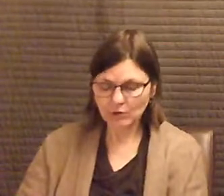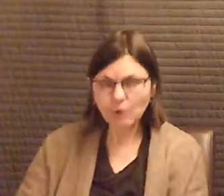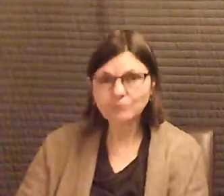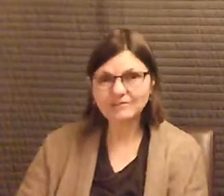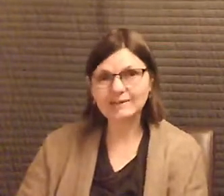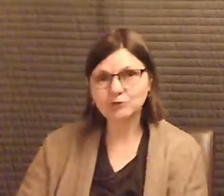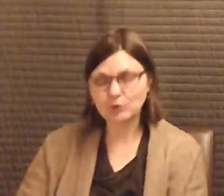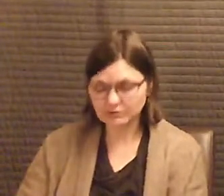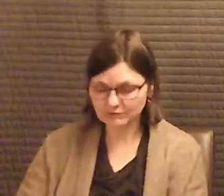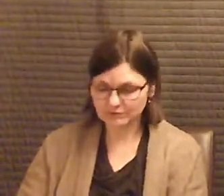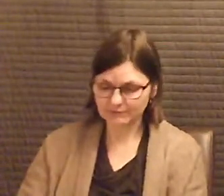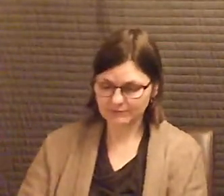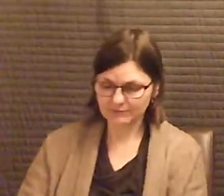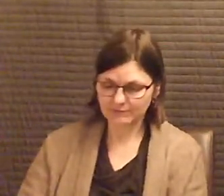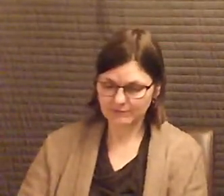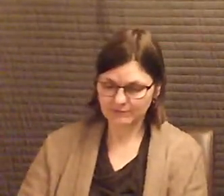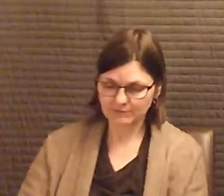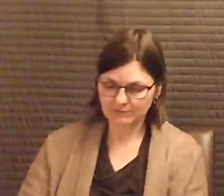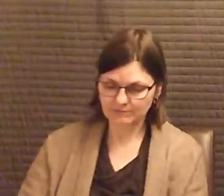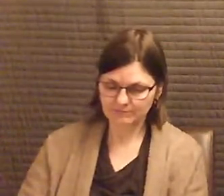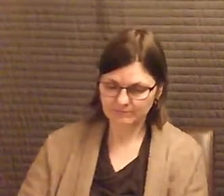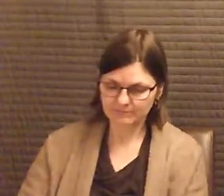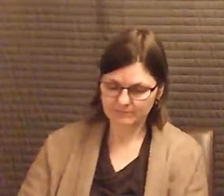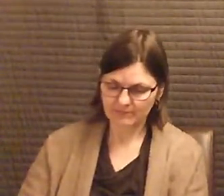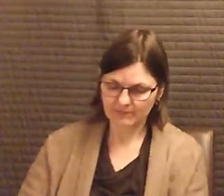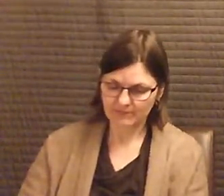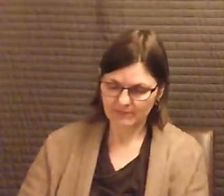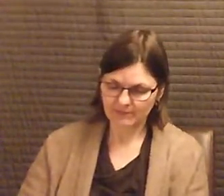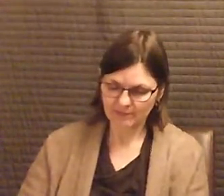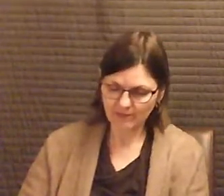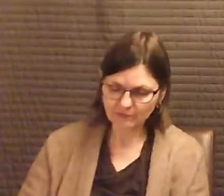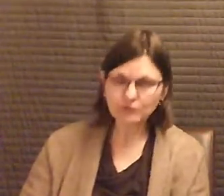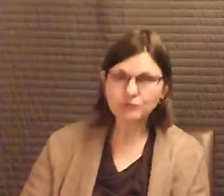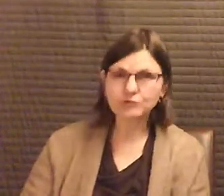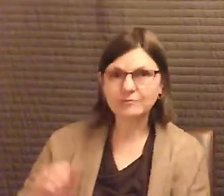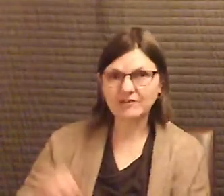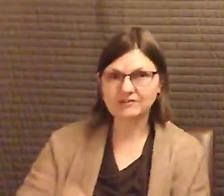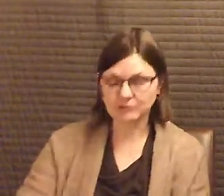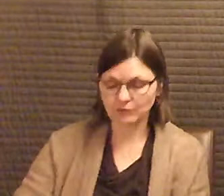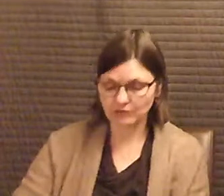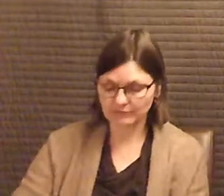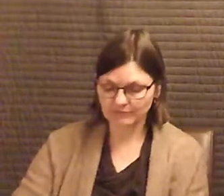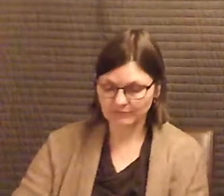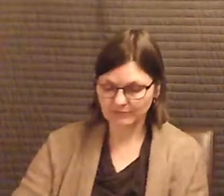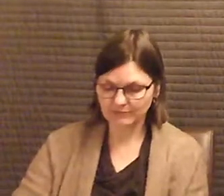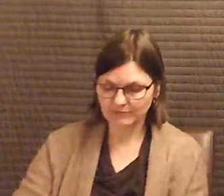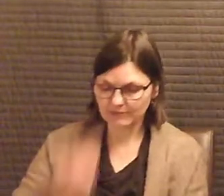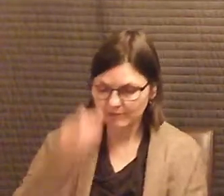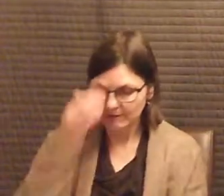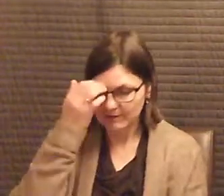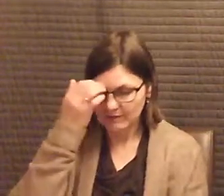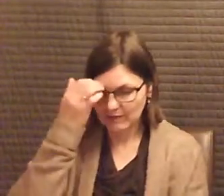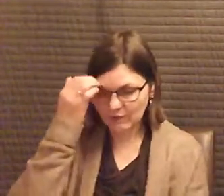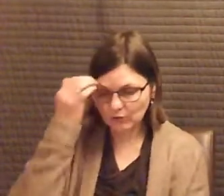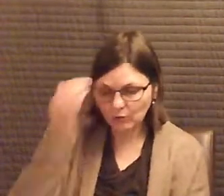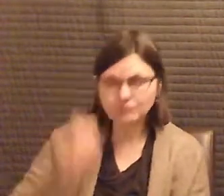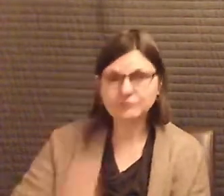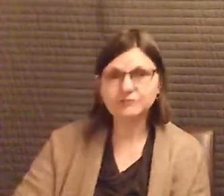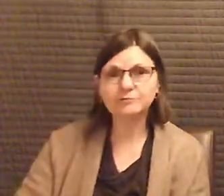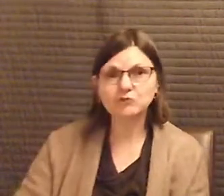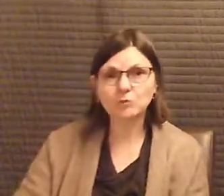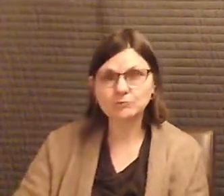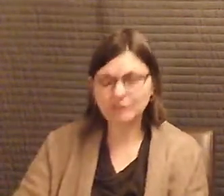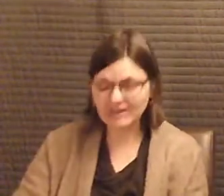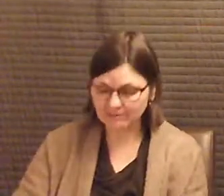geloofde eregast sociaal bs trap is dan zult u bevestigt wie gesproken zijn geloof